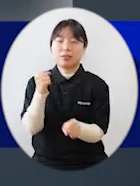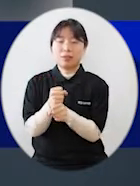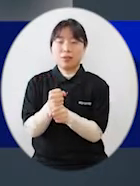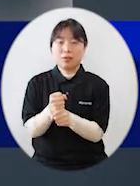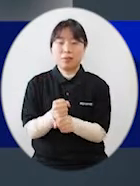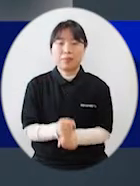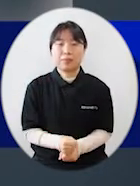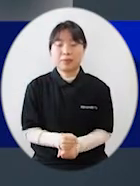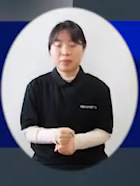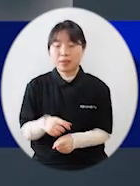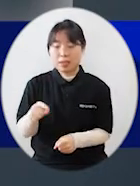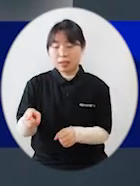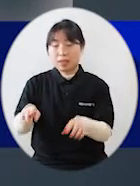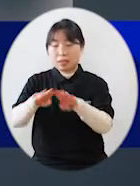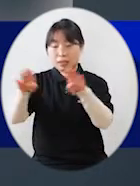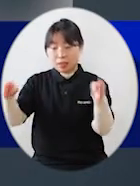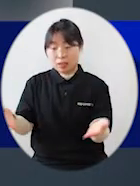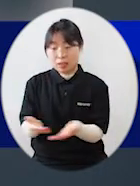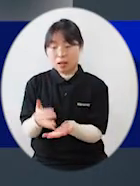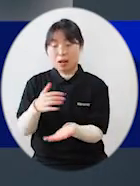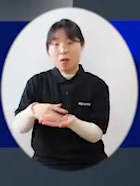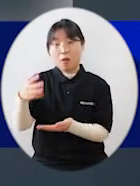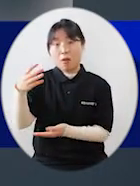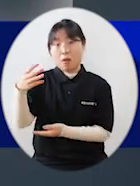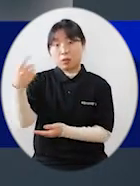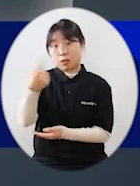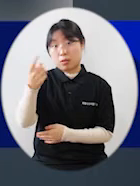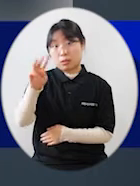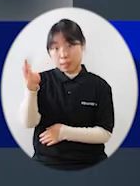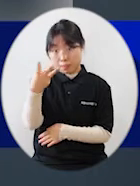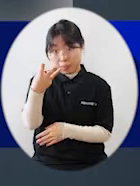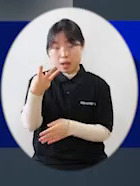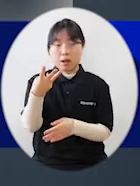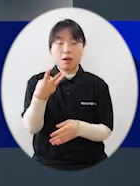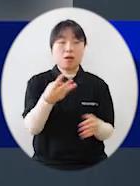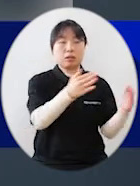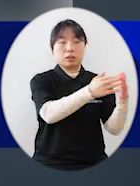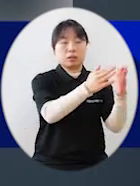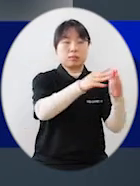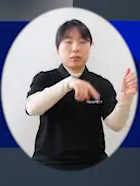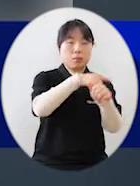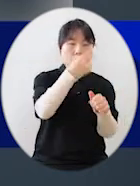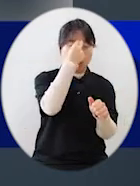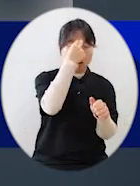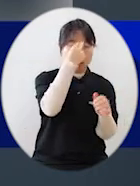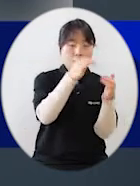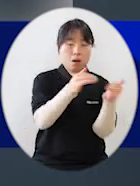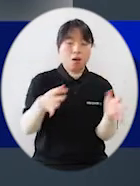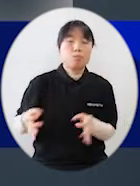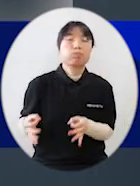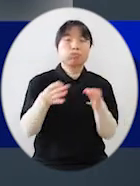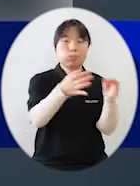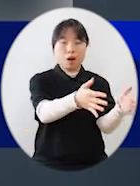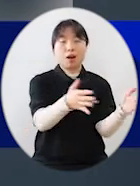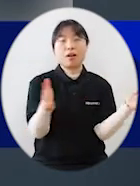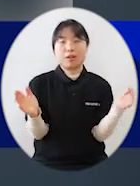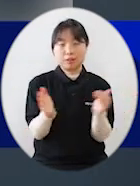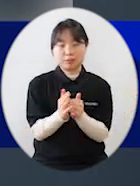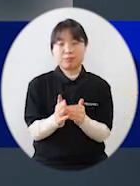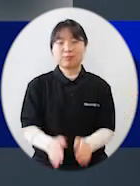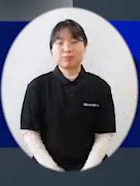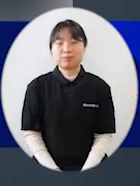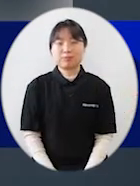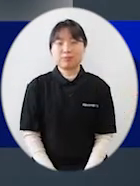각동에 1,300통을 어려운 독거노인이나 장애인 또 취약가구에 이렇게 나눠드렸다라고 하는